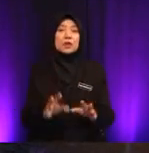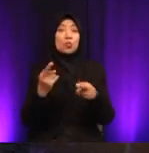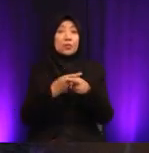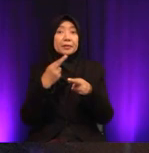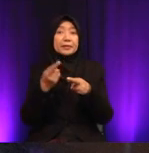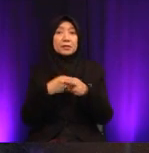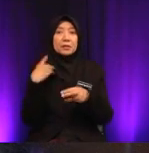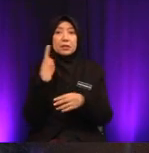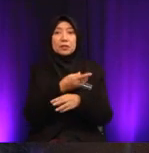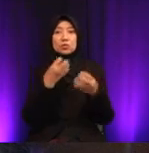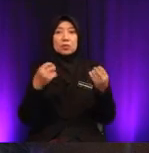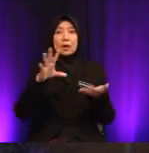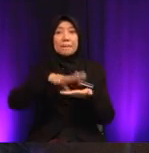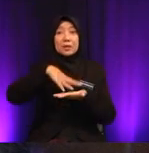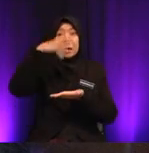nih